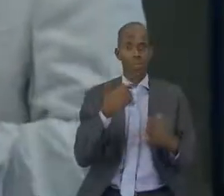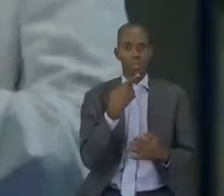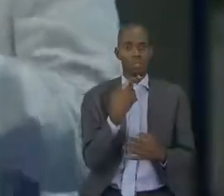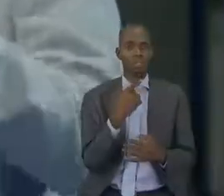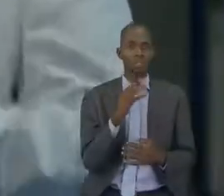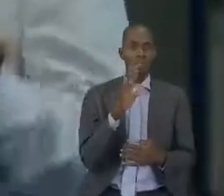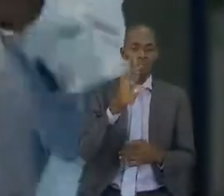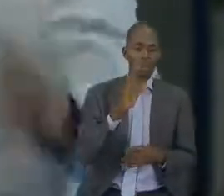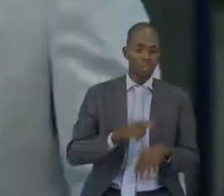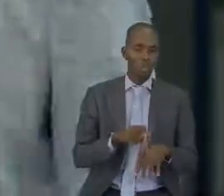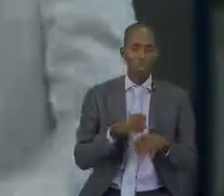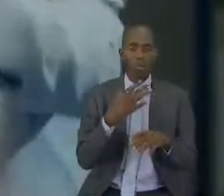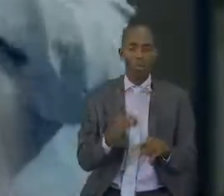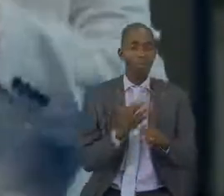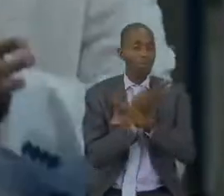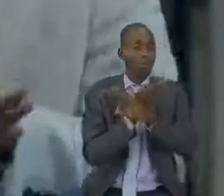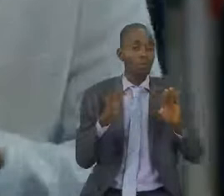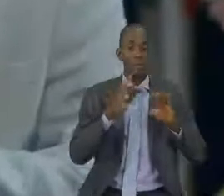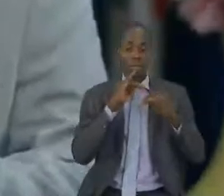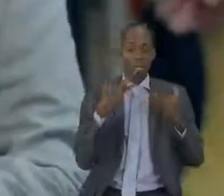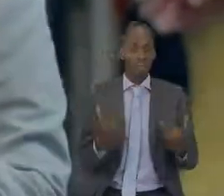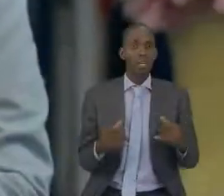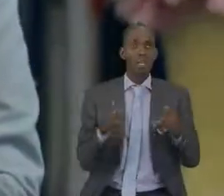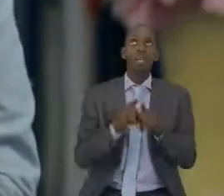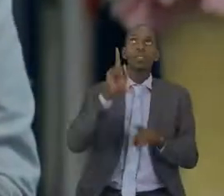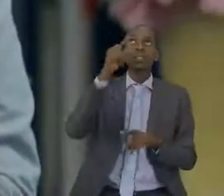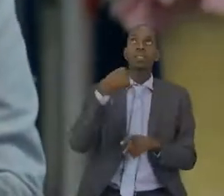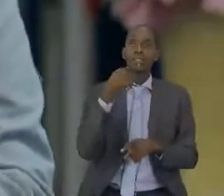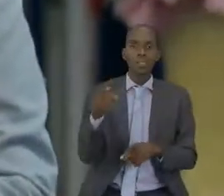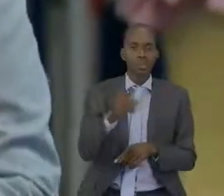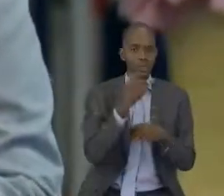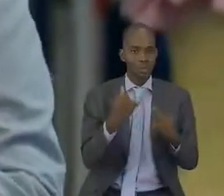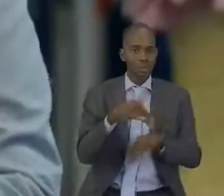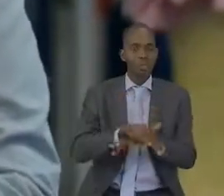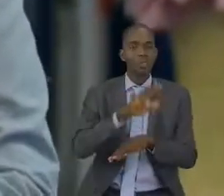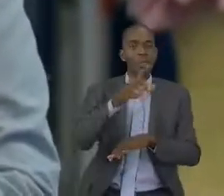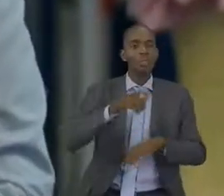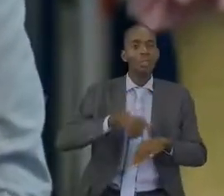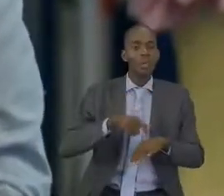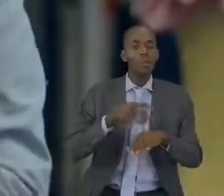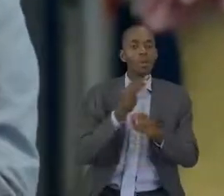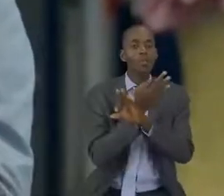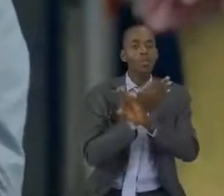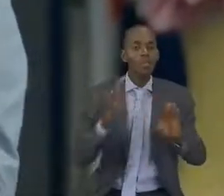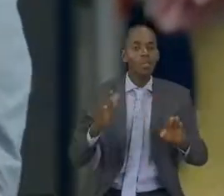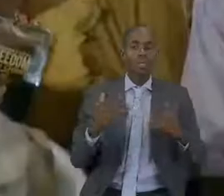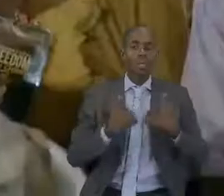l'heure de libération a sonné. Comme il te le dit ce soir, ton heure de libération a sonné.